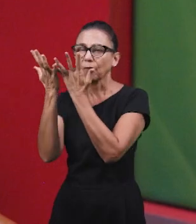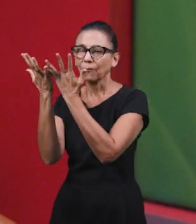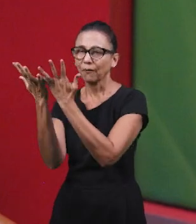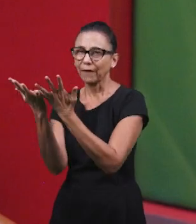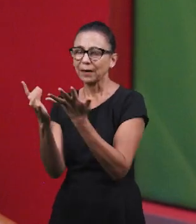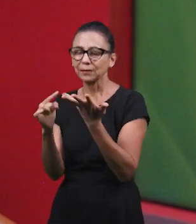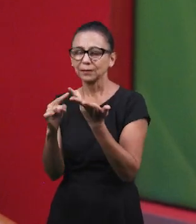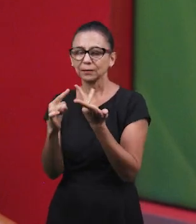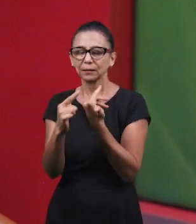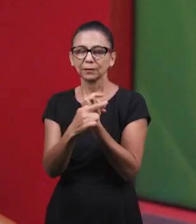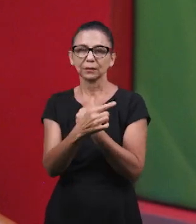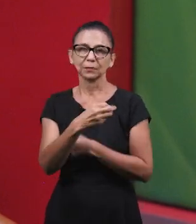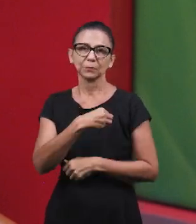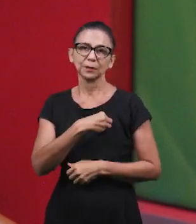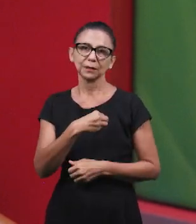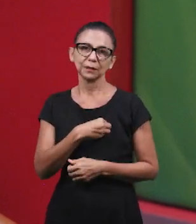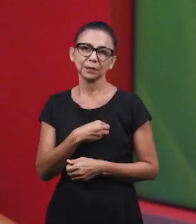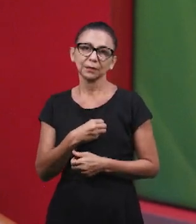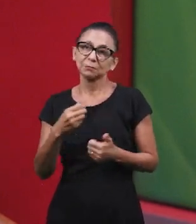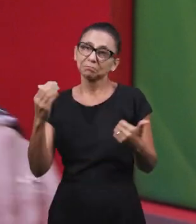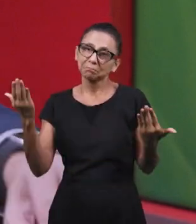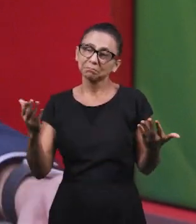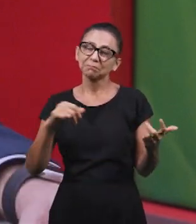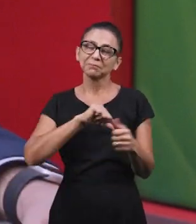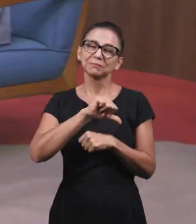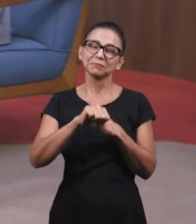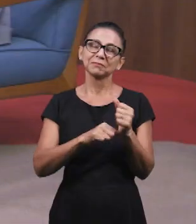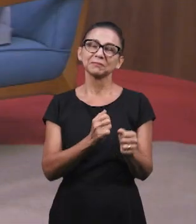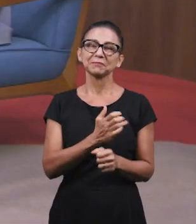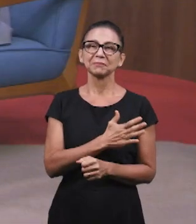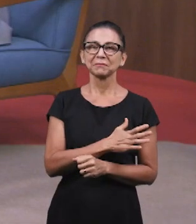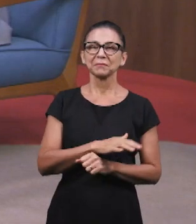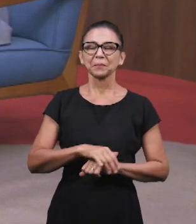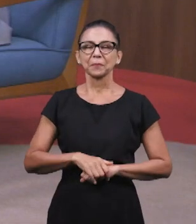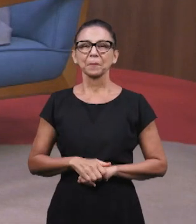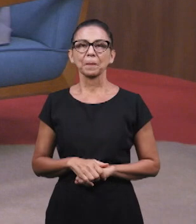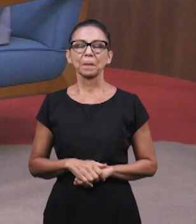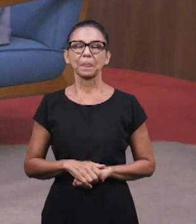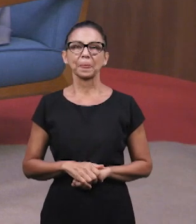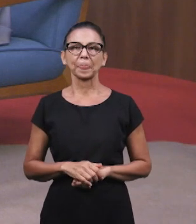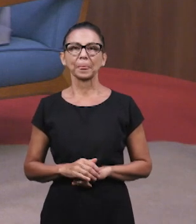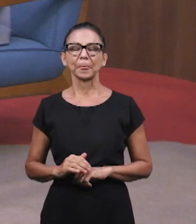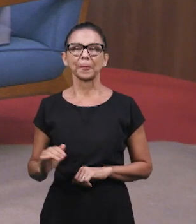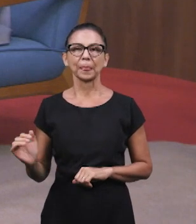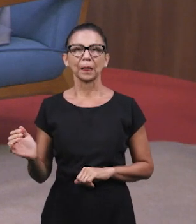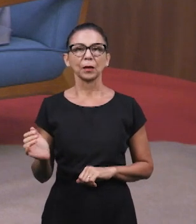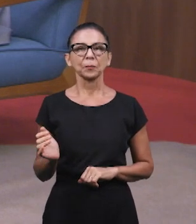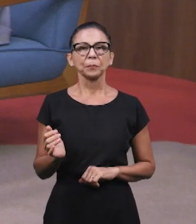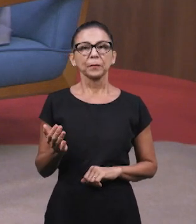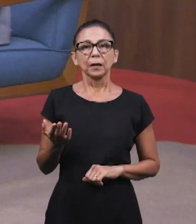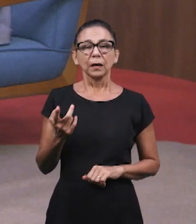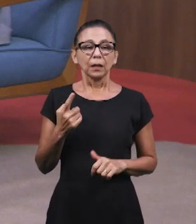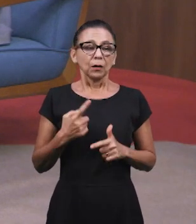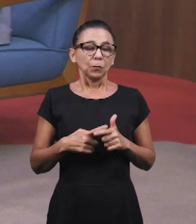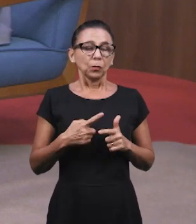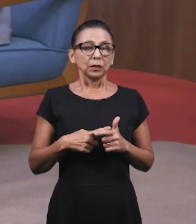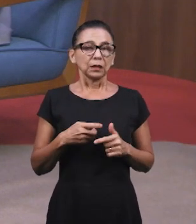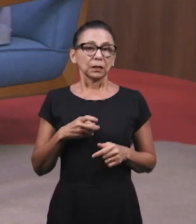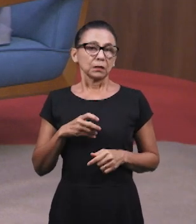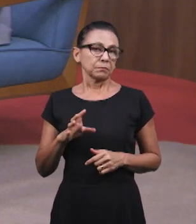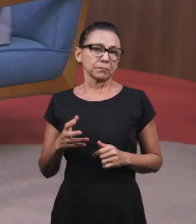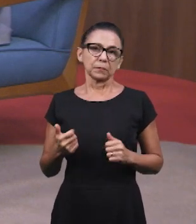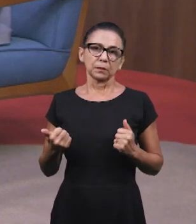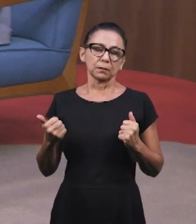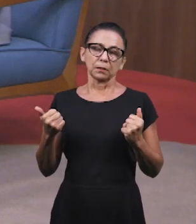Jésus. Église comme corps de Christ, ou Christ comme la tête, la manière d'agir, la pensée,